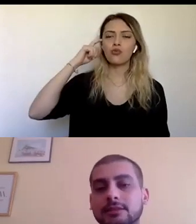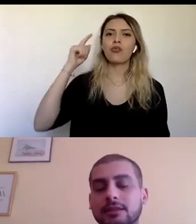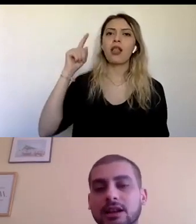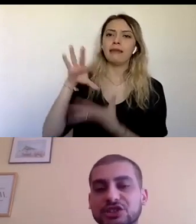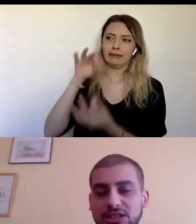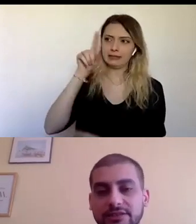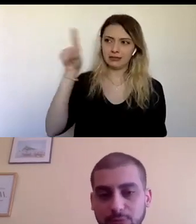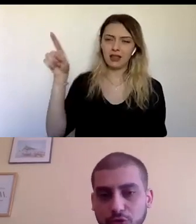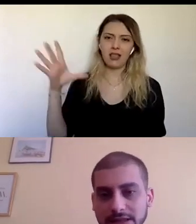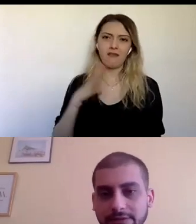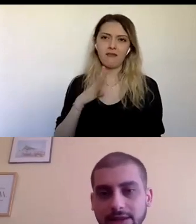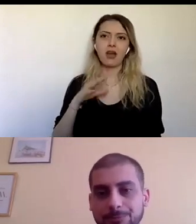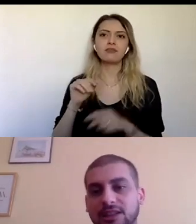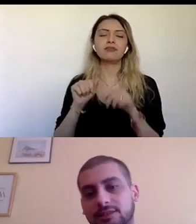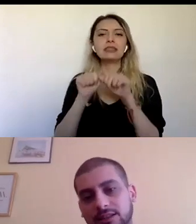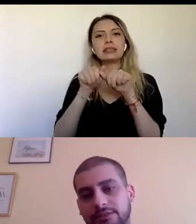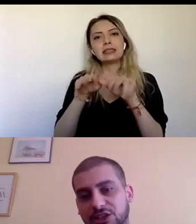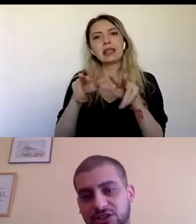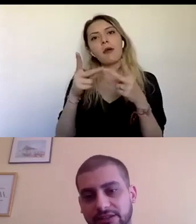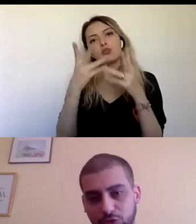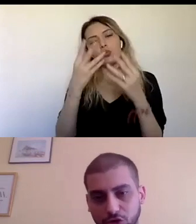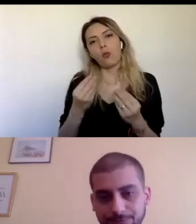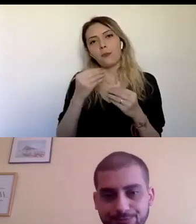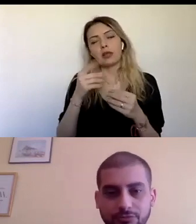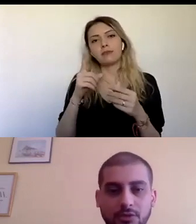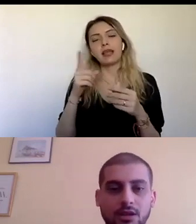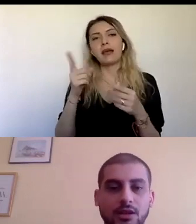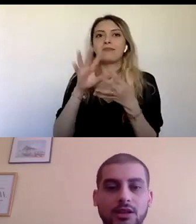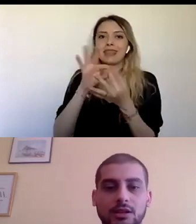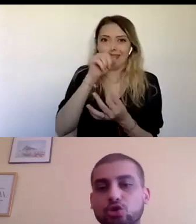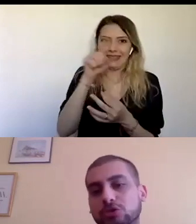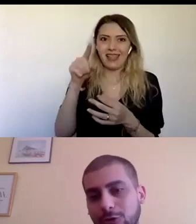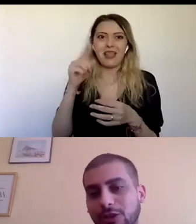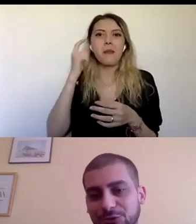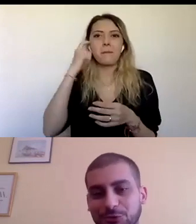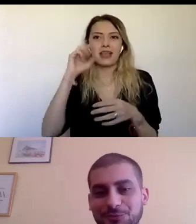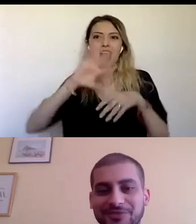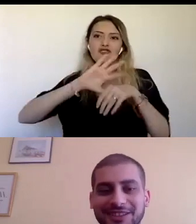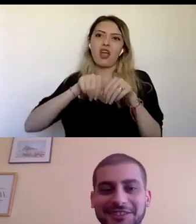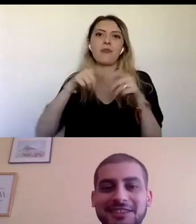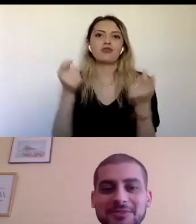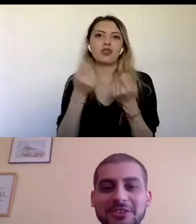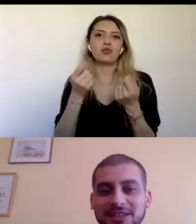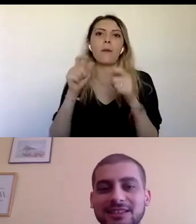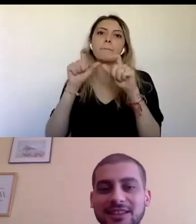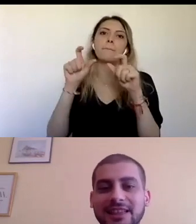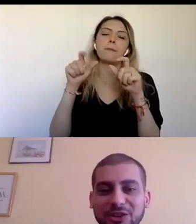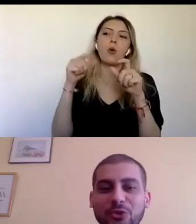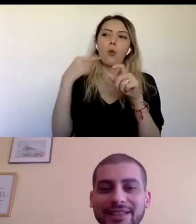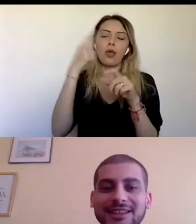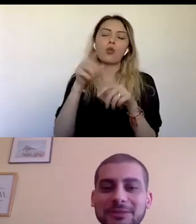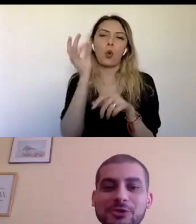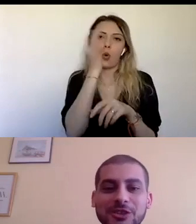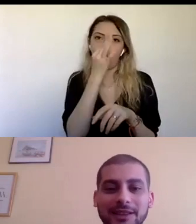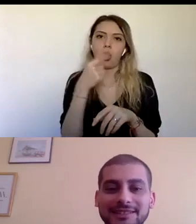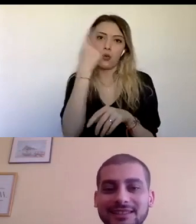sistemlerin açıklarını bulmak yerine insanların açıklarını buluyor. Bu çok daha kolay çünkü. Sistemleri bir şekilde daha